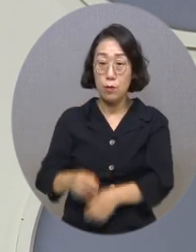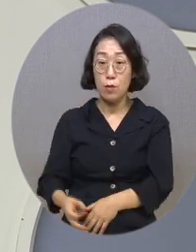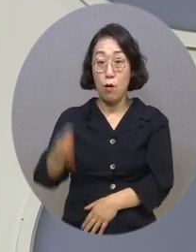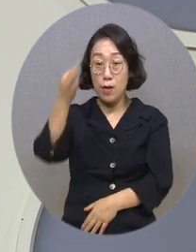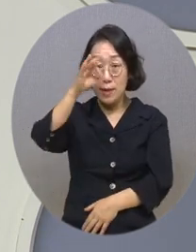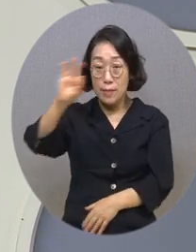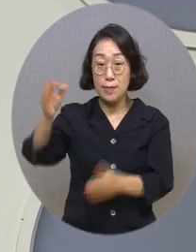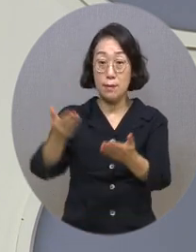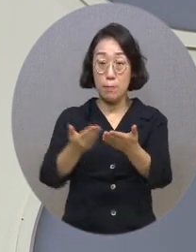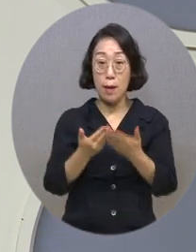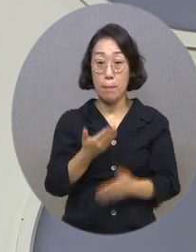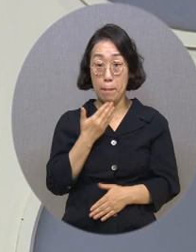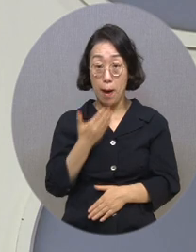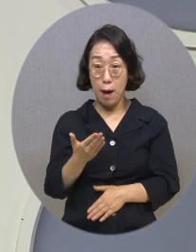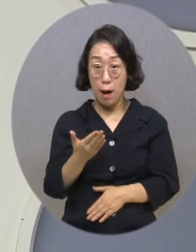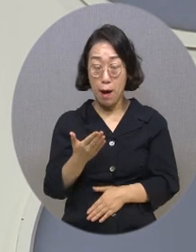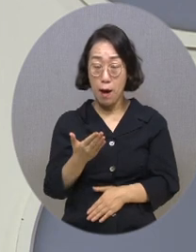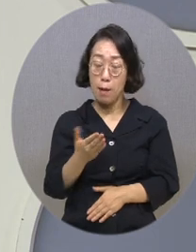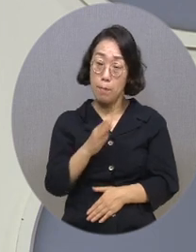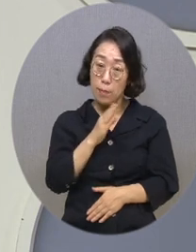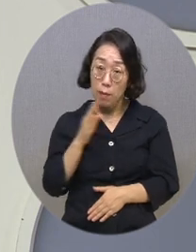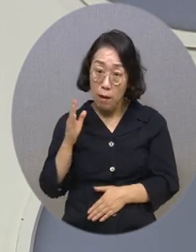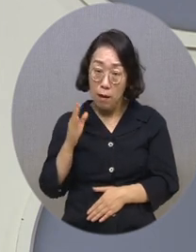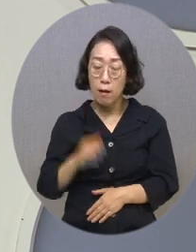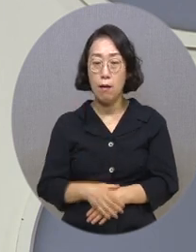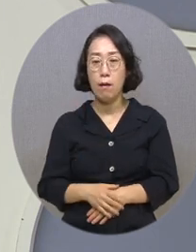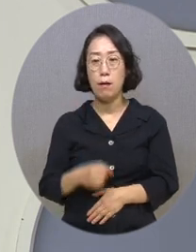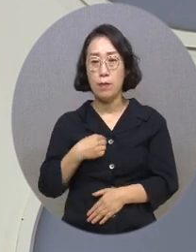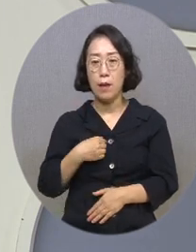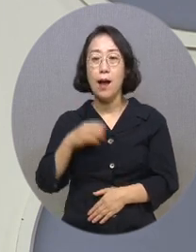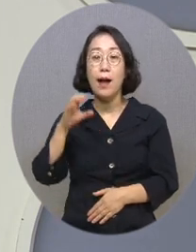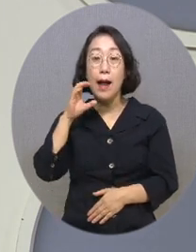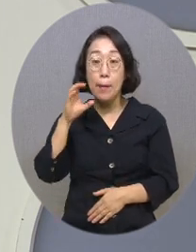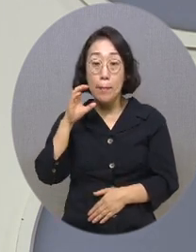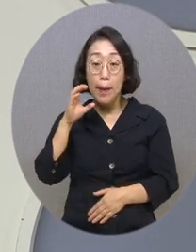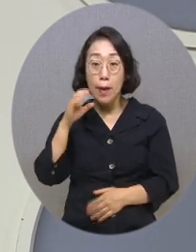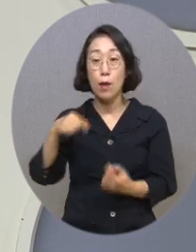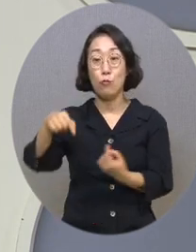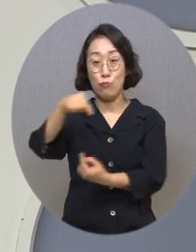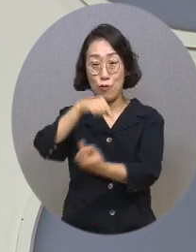자격이 있나. 저는 제가 다행히도 카페를 운영하기 때문에